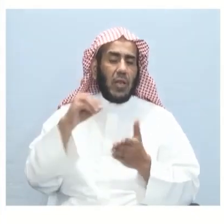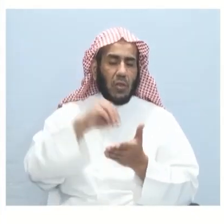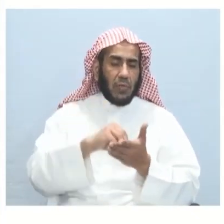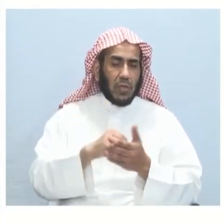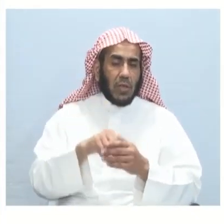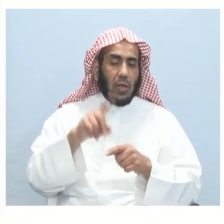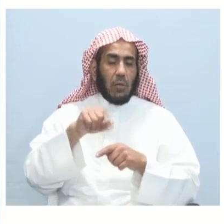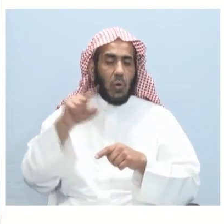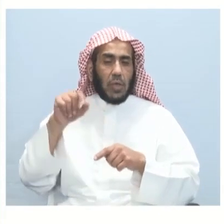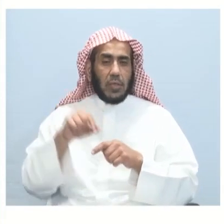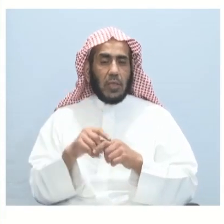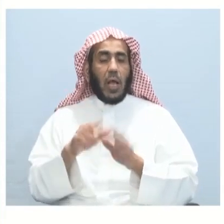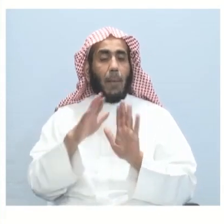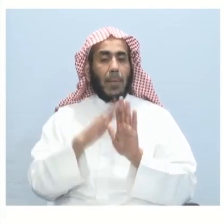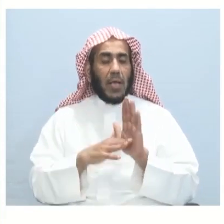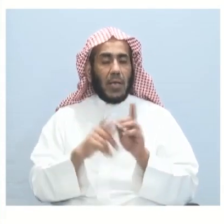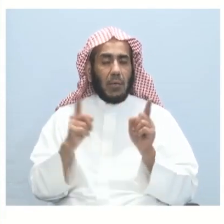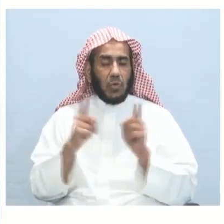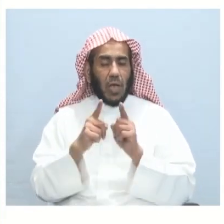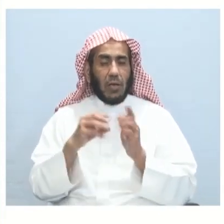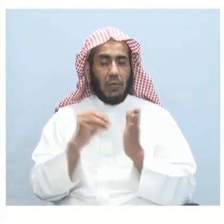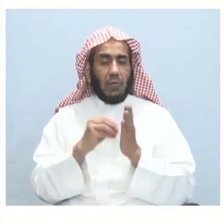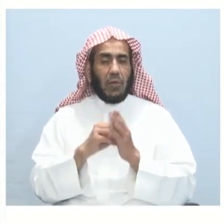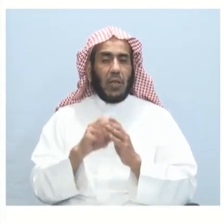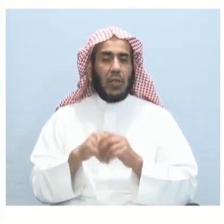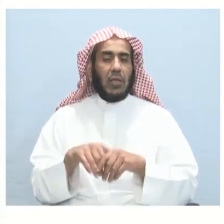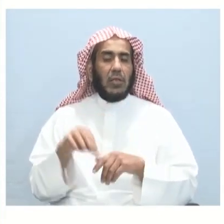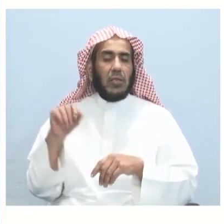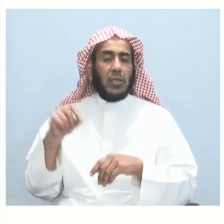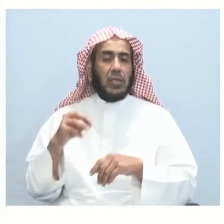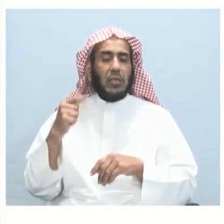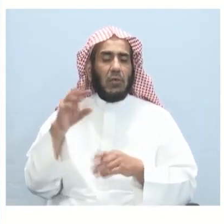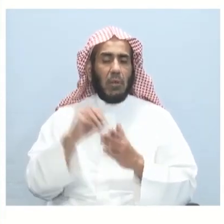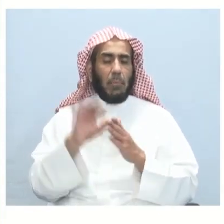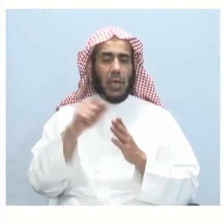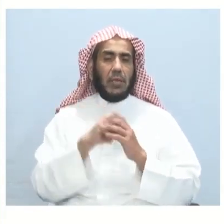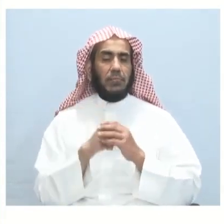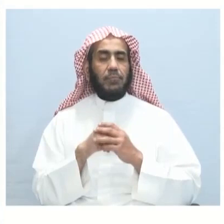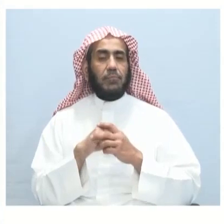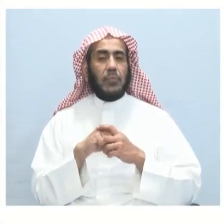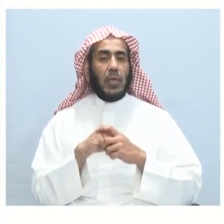المخطط البياني المصغر في الخليه جي 7 من البيانات